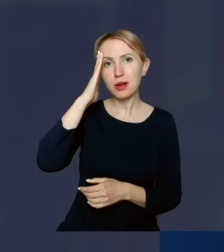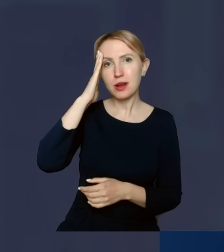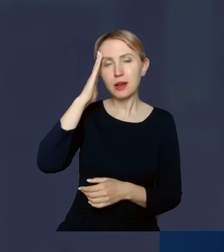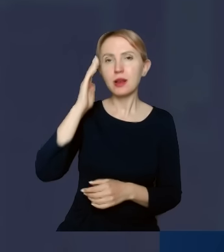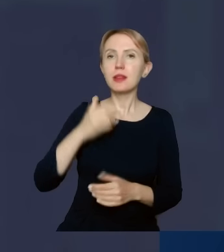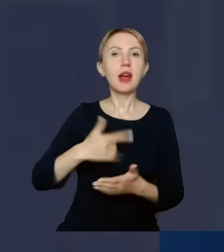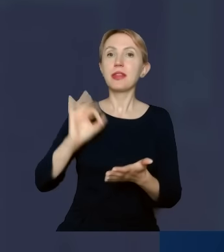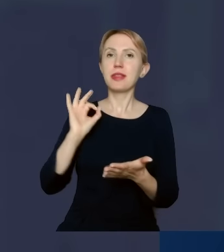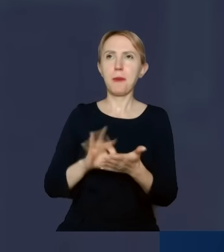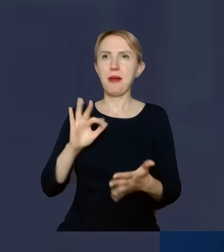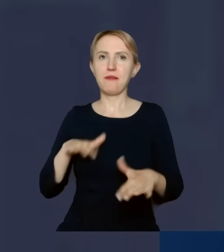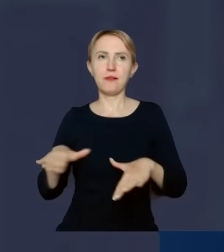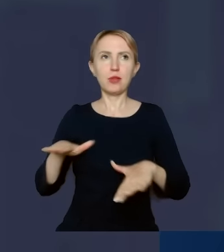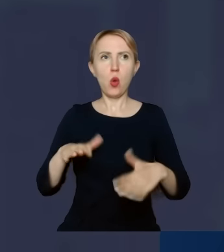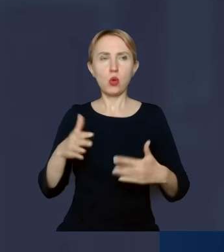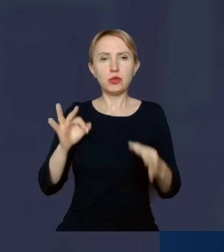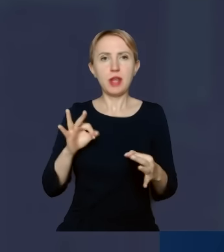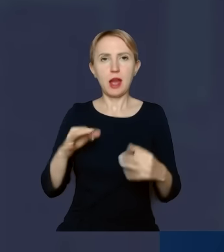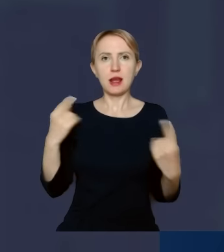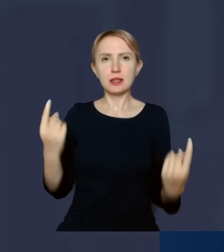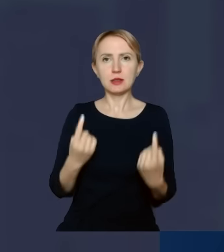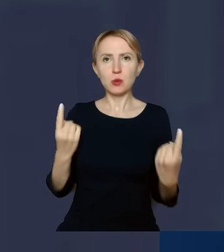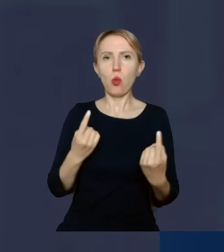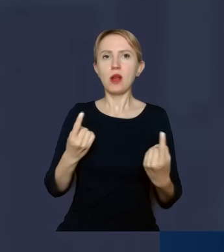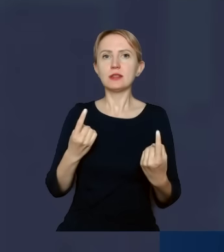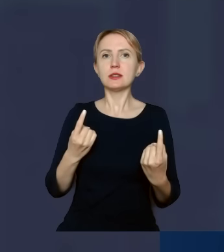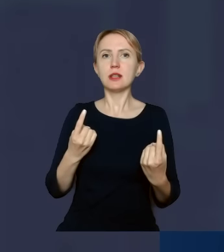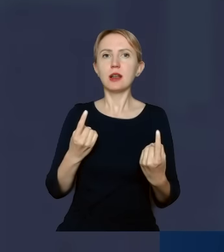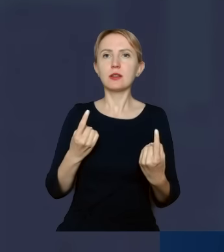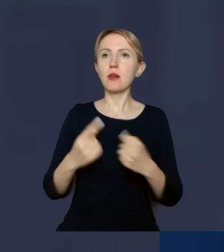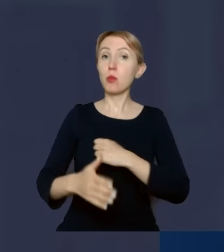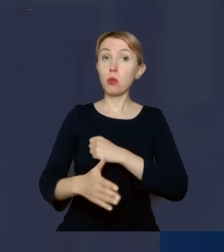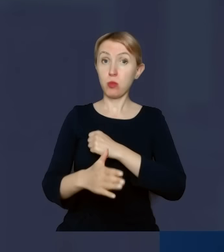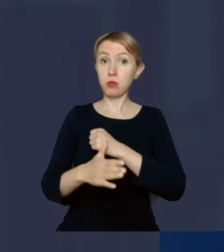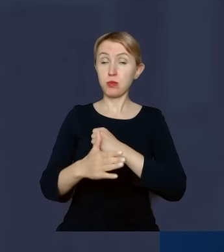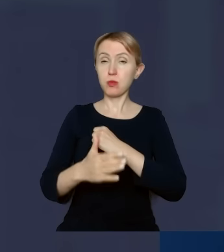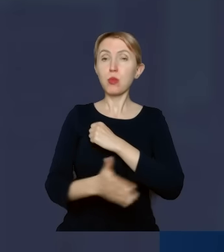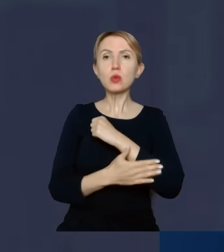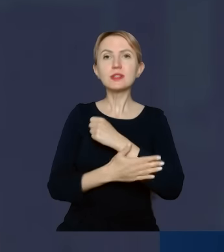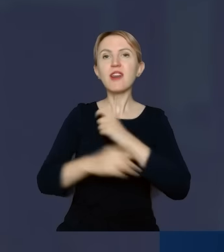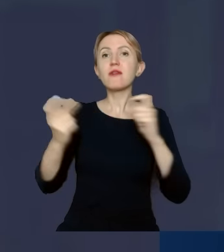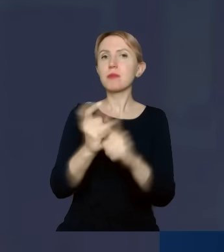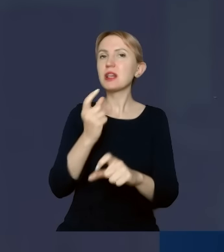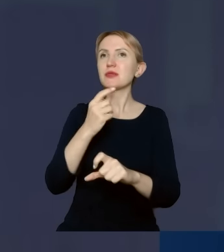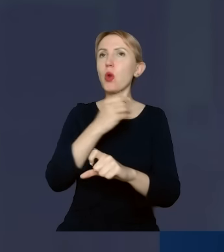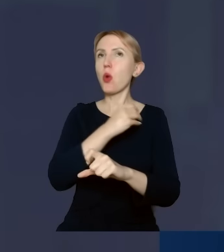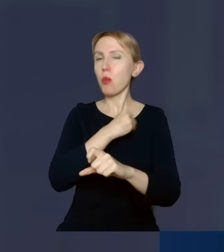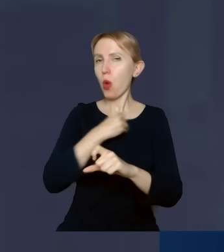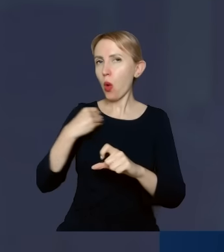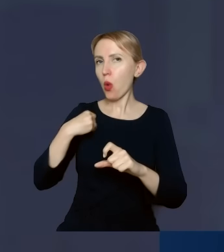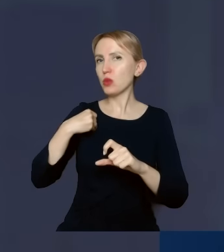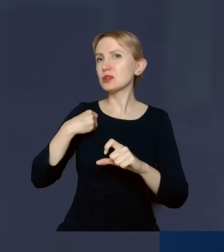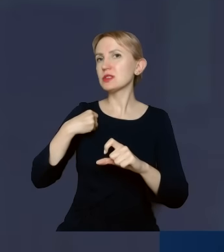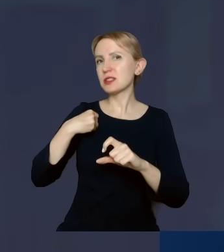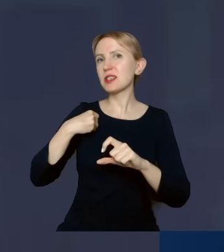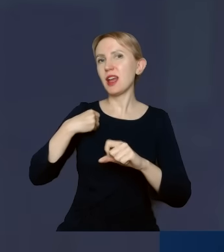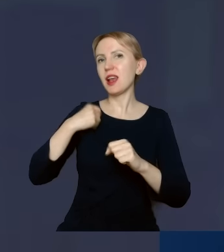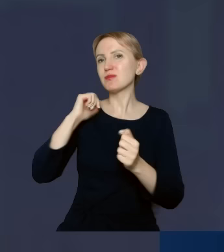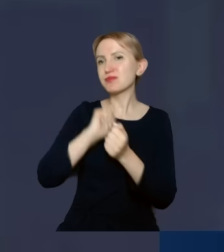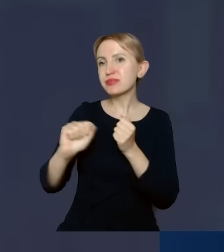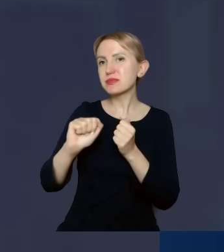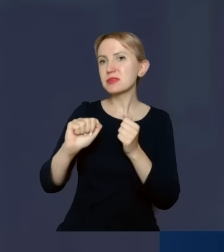niepewność, to co w tej chwili się dzieje, podważanie jakby tych fundamentów państwa polskiego będzie miało swoje konsekwencje dla